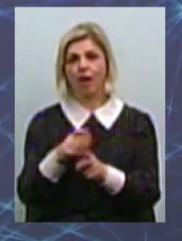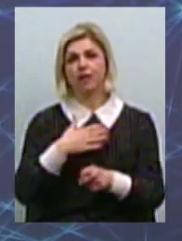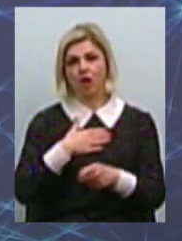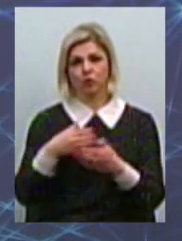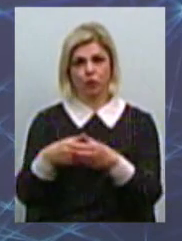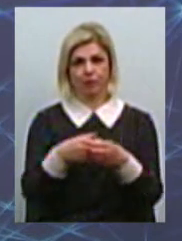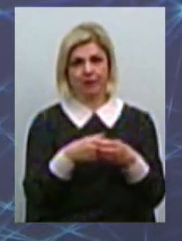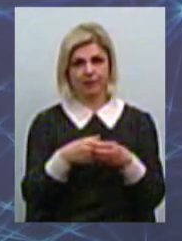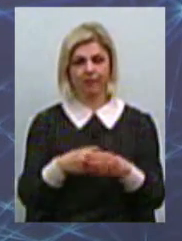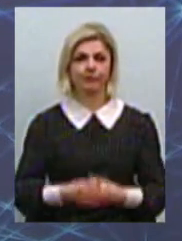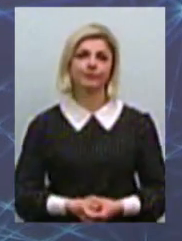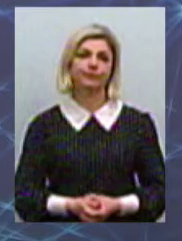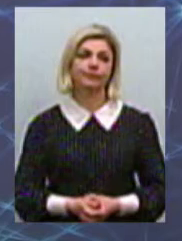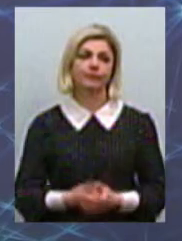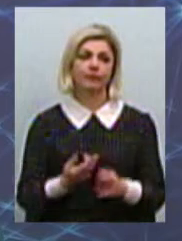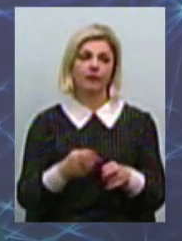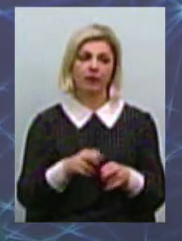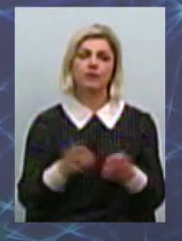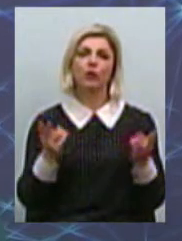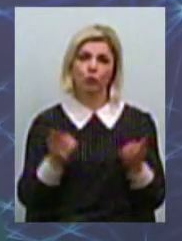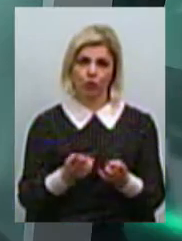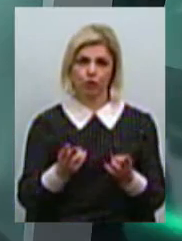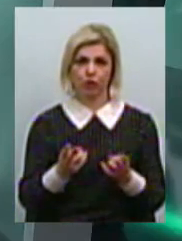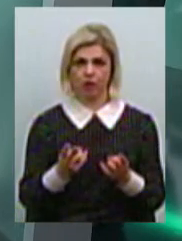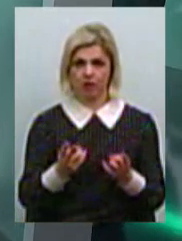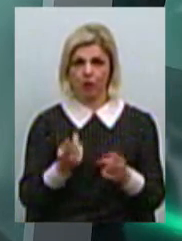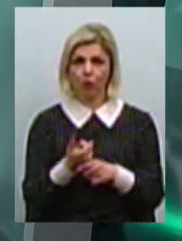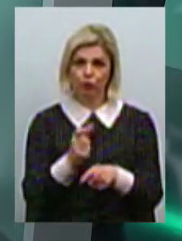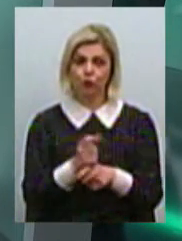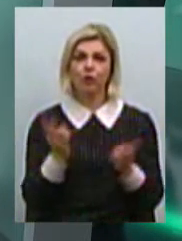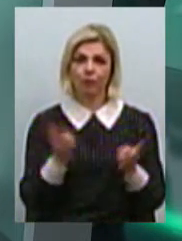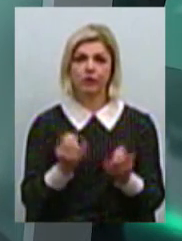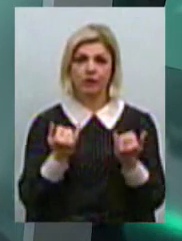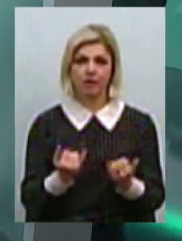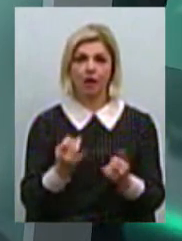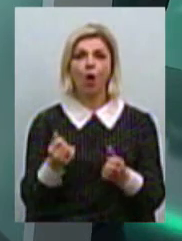суспільства. Це дуже потрібно зараз. І боротьба за